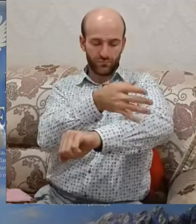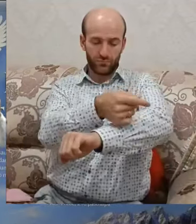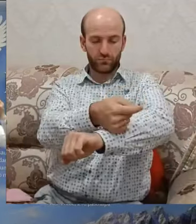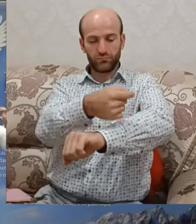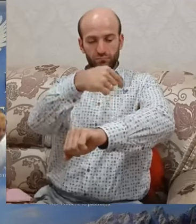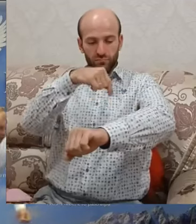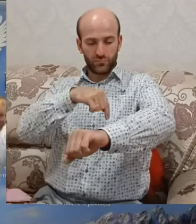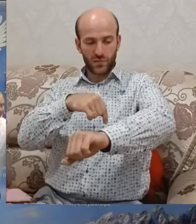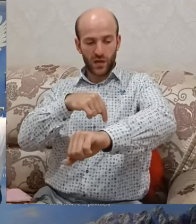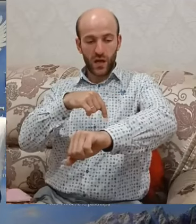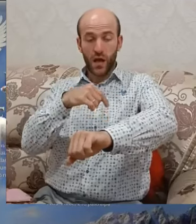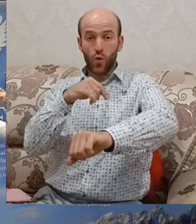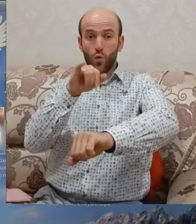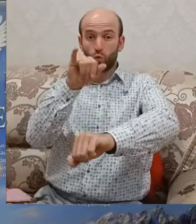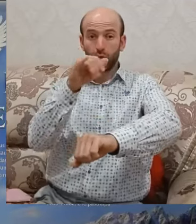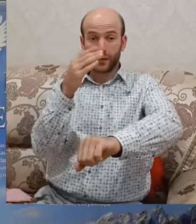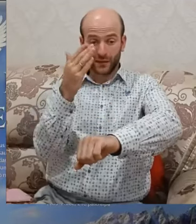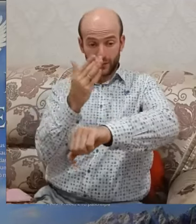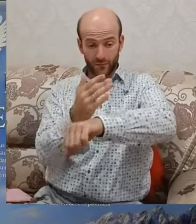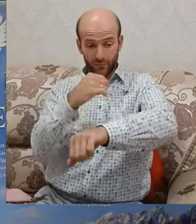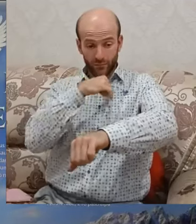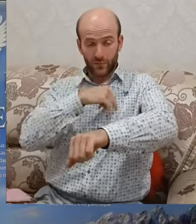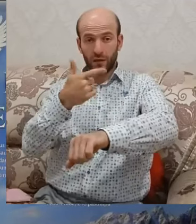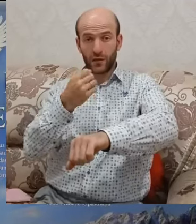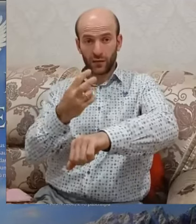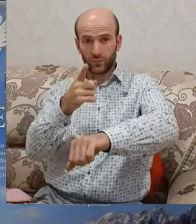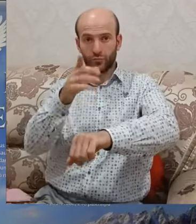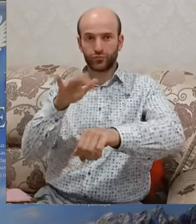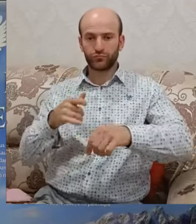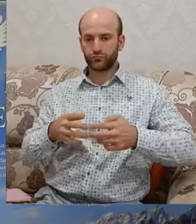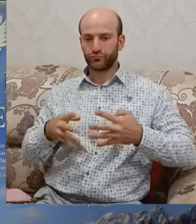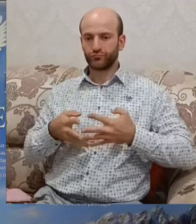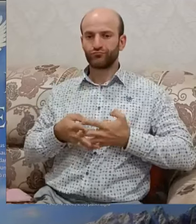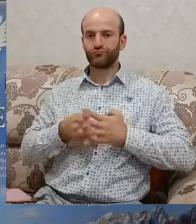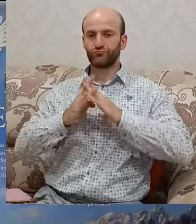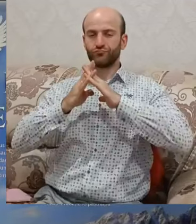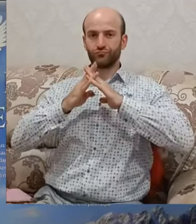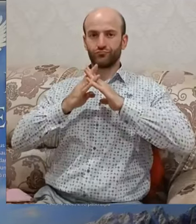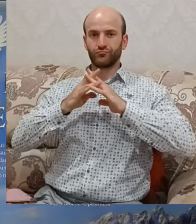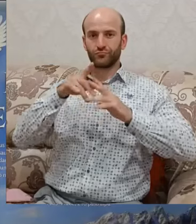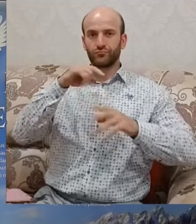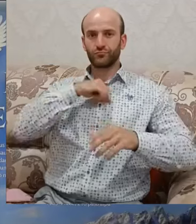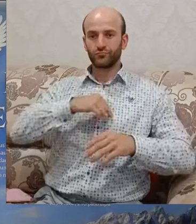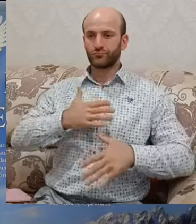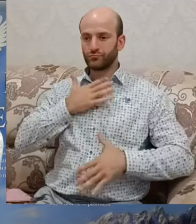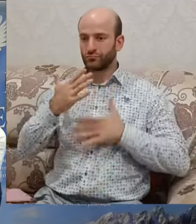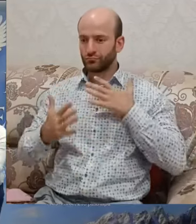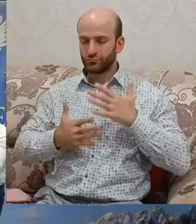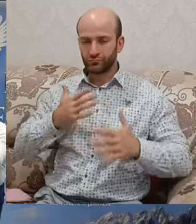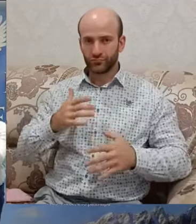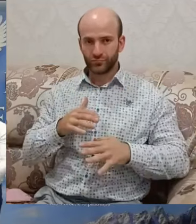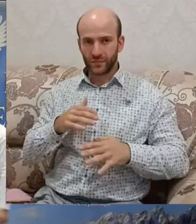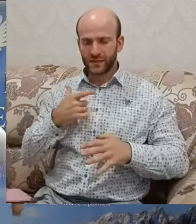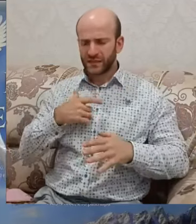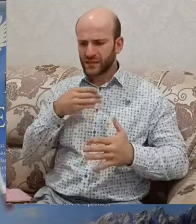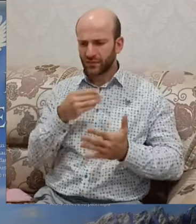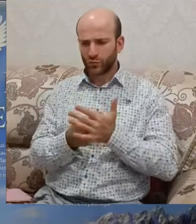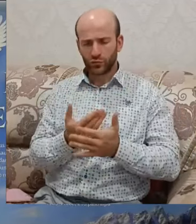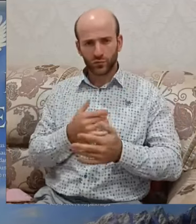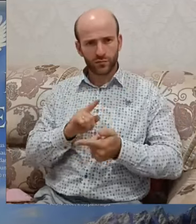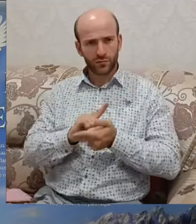yra prisikėlimo jėga gyvenimui. В котором воскресение есть жизни. Kas gali išbudinti šiandien nuotaką?